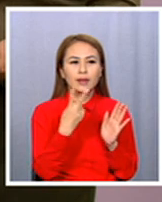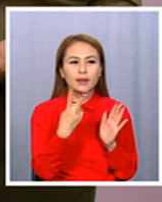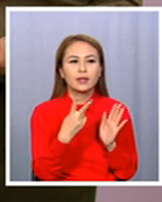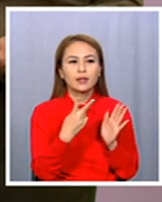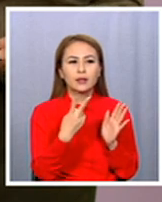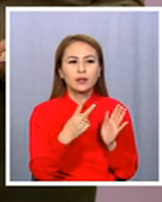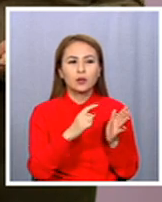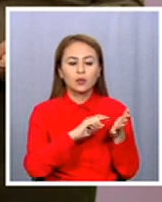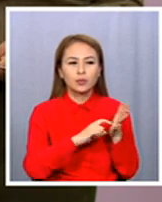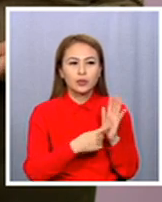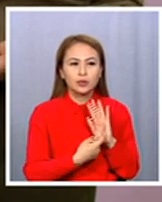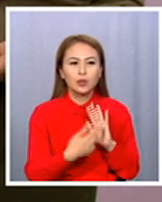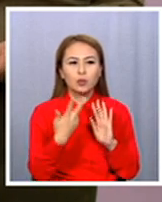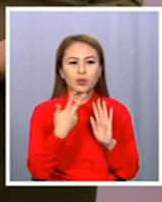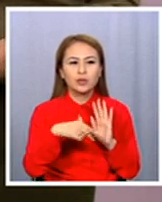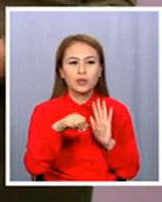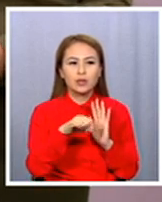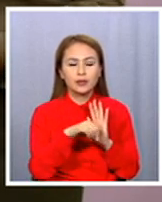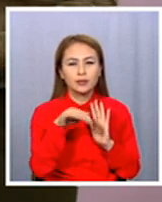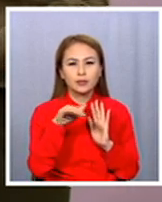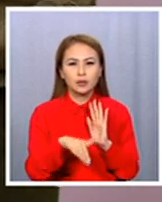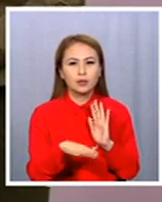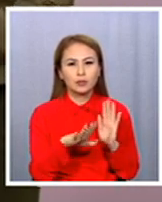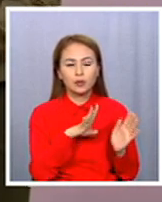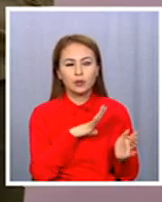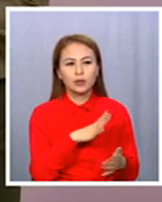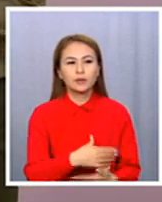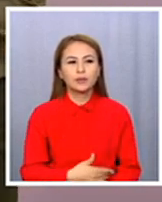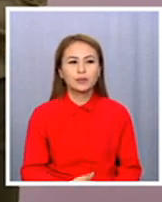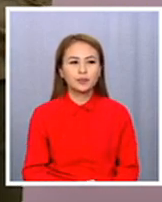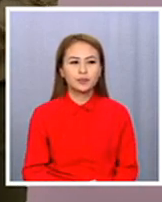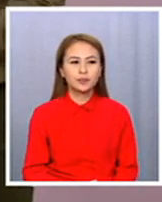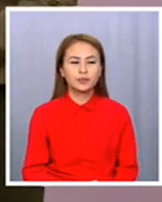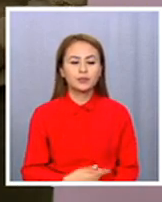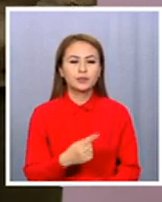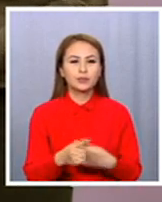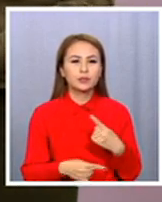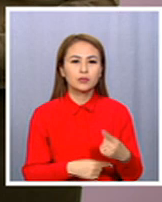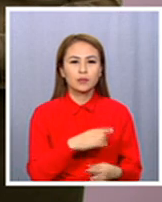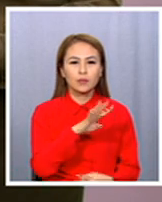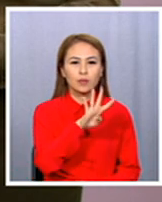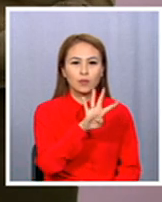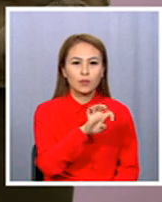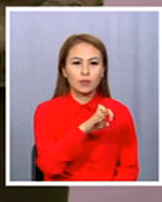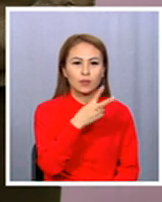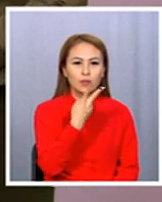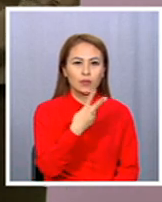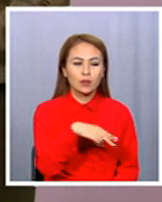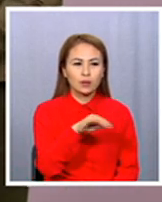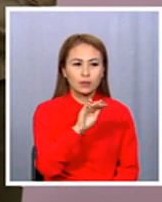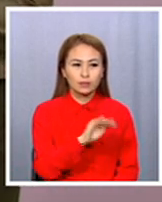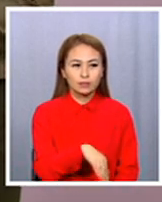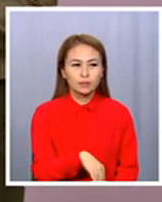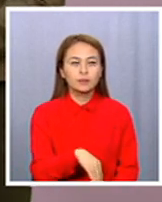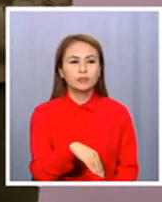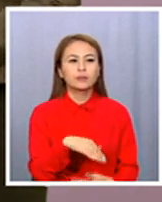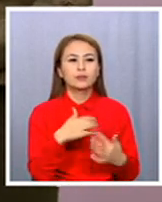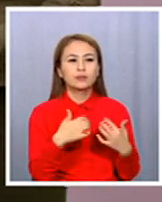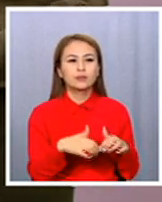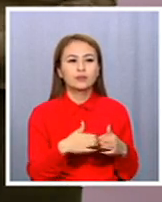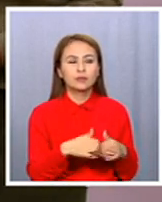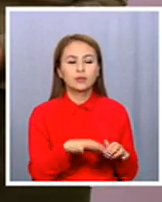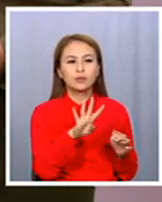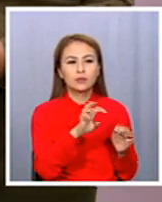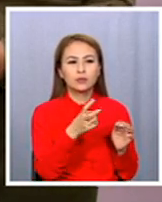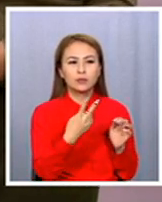көбейтіндісі 36 мыңға тең. Келесі 420 мың санының үштен бір